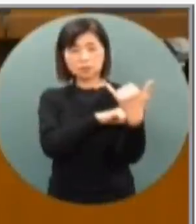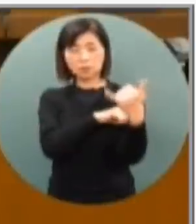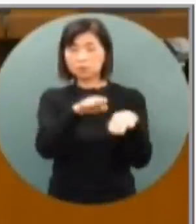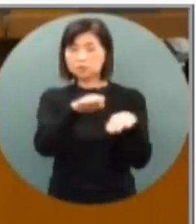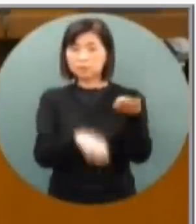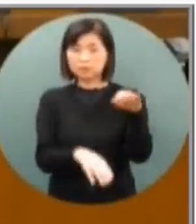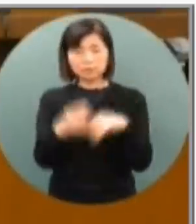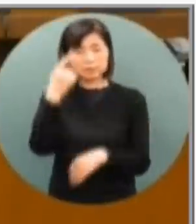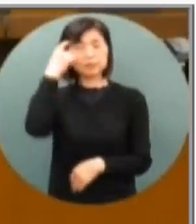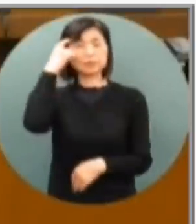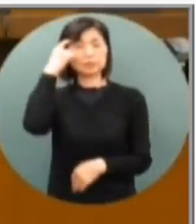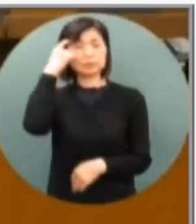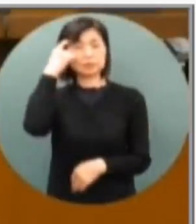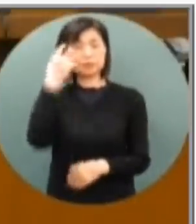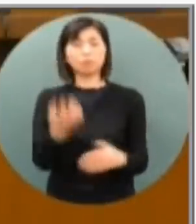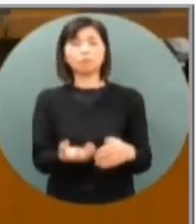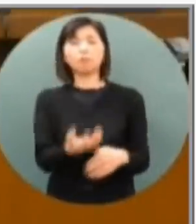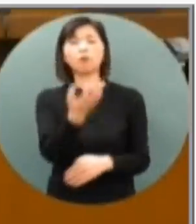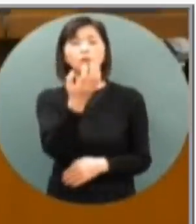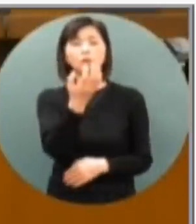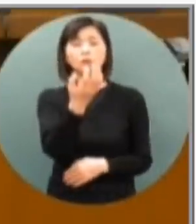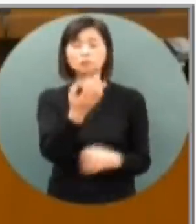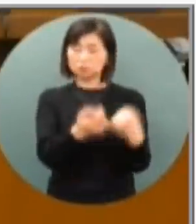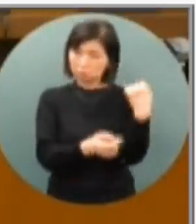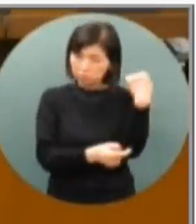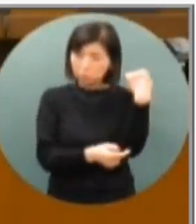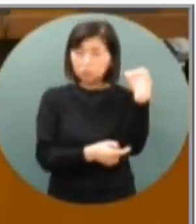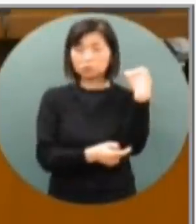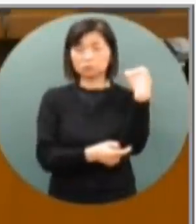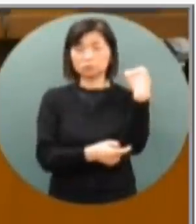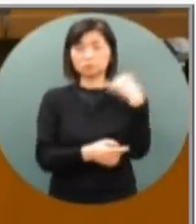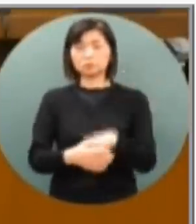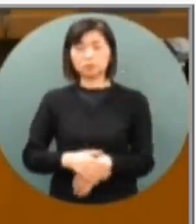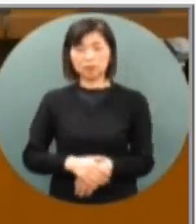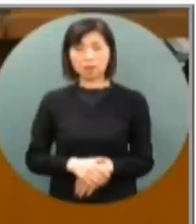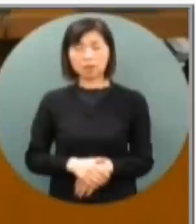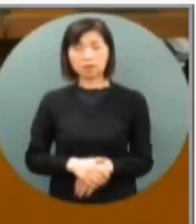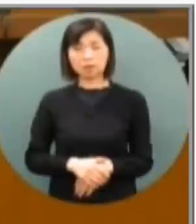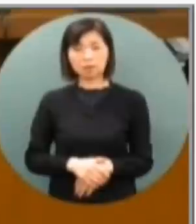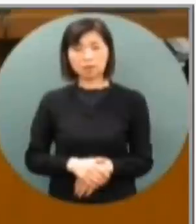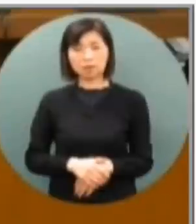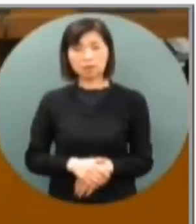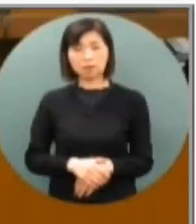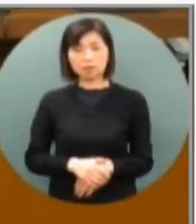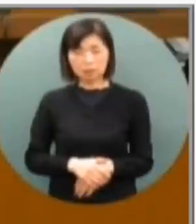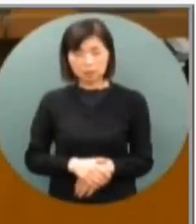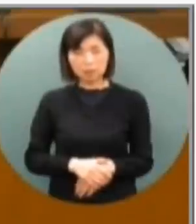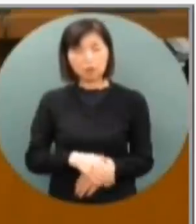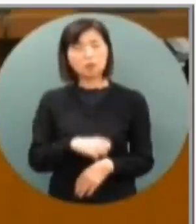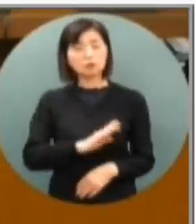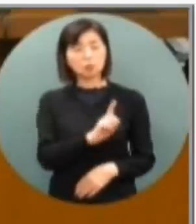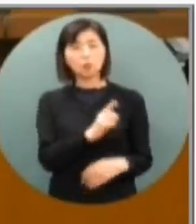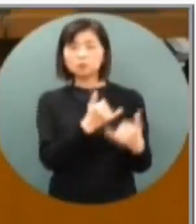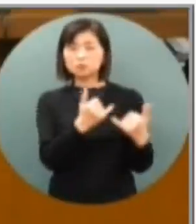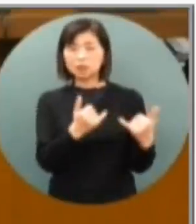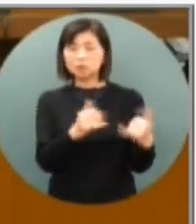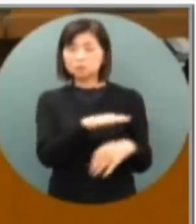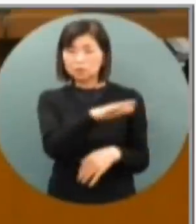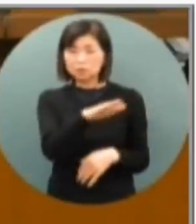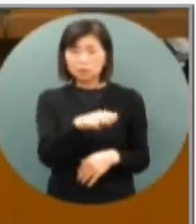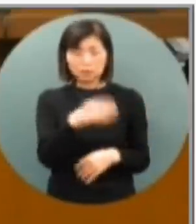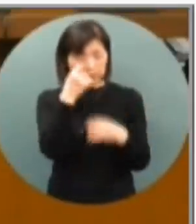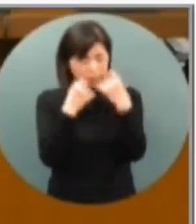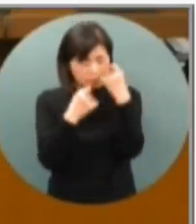意識を呼んでしまったり、大変な悲しみを当事者の皆さんに与えてしまったこと、いわば加害